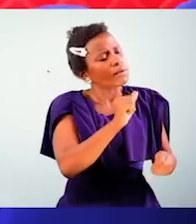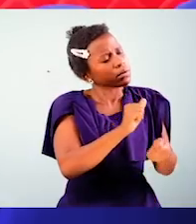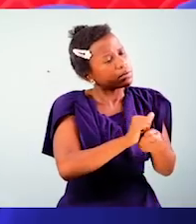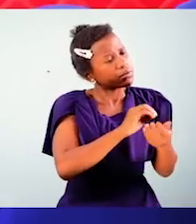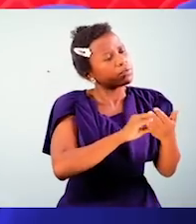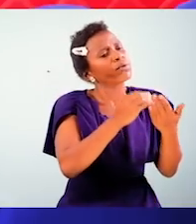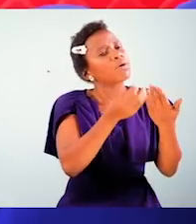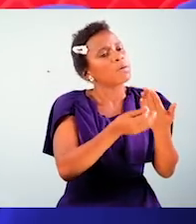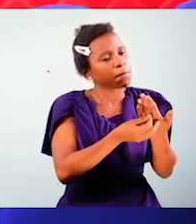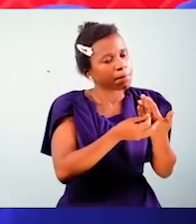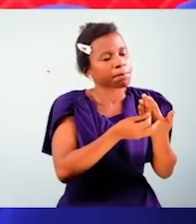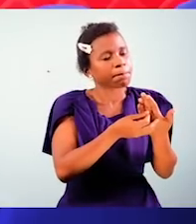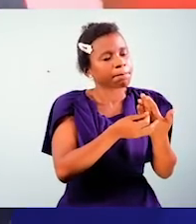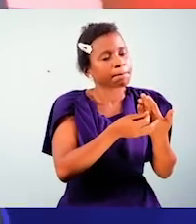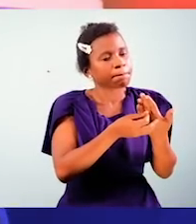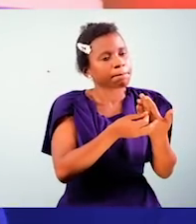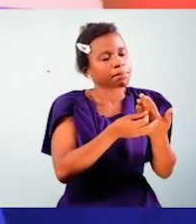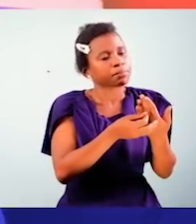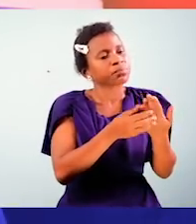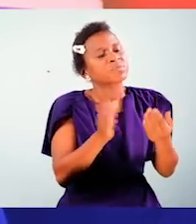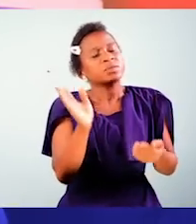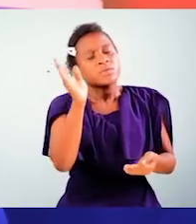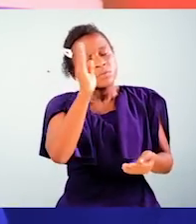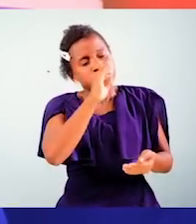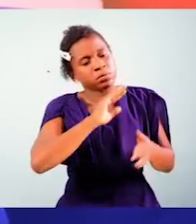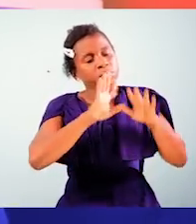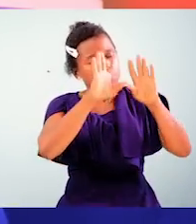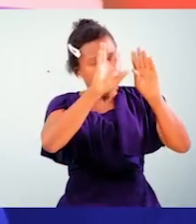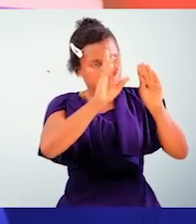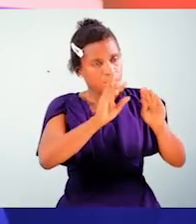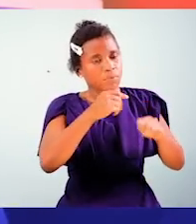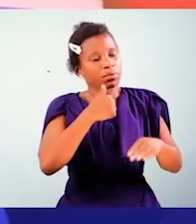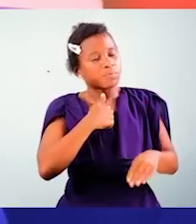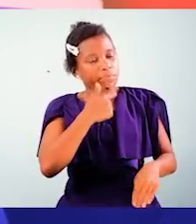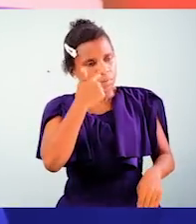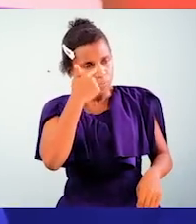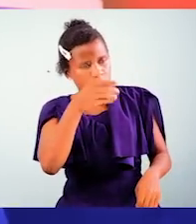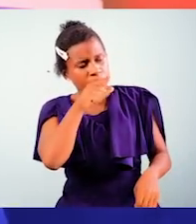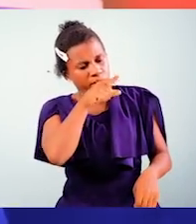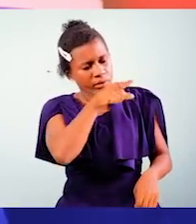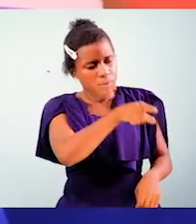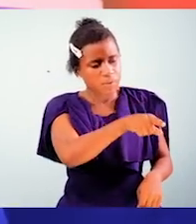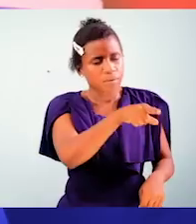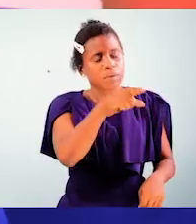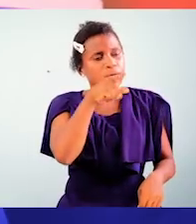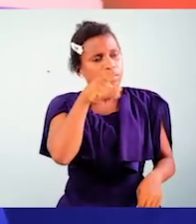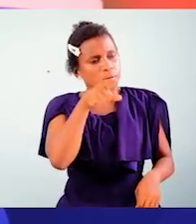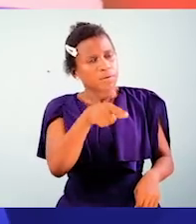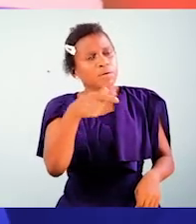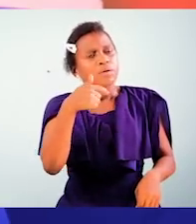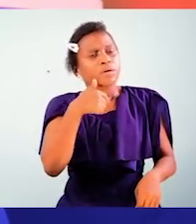nini? Mfano anapokea ripoti pale anasema labda nimeona hiki,